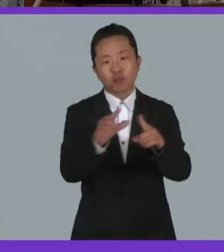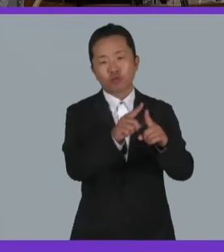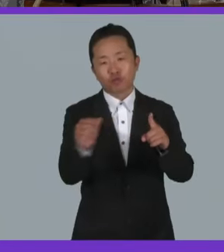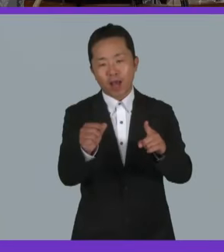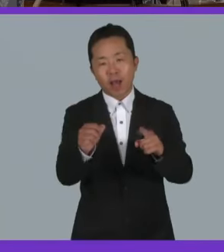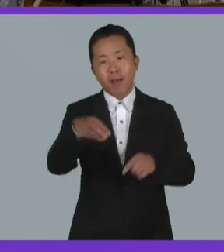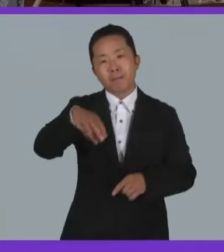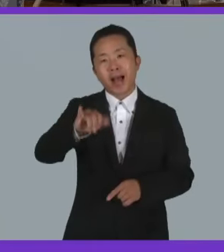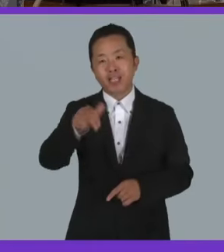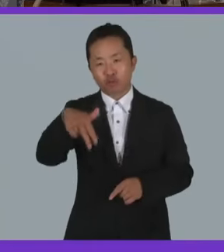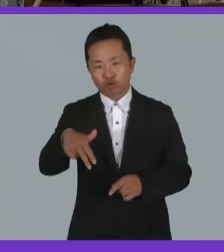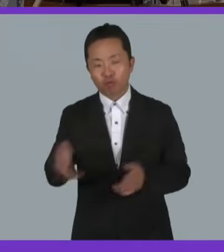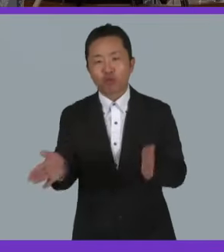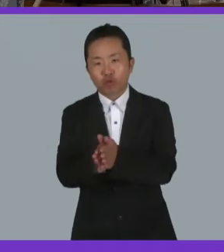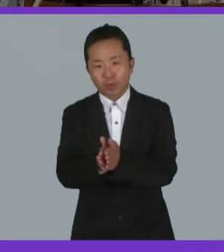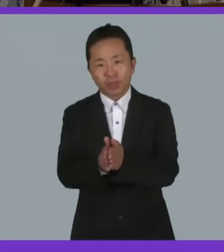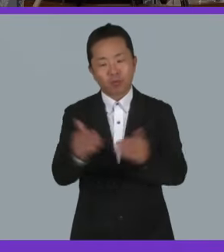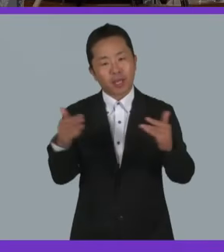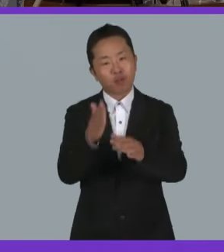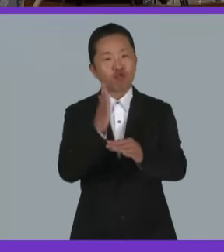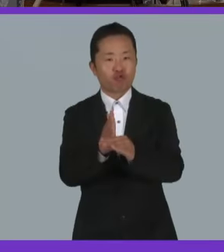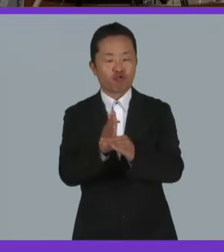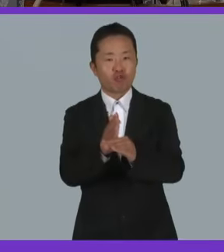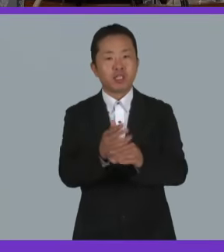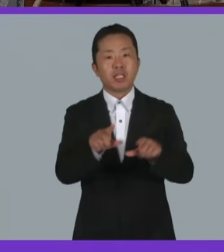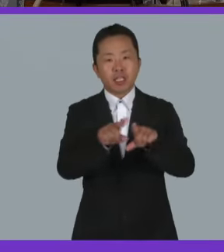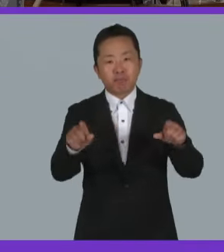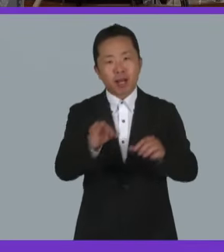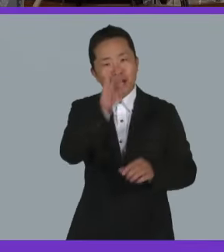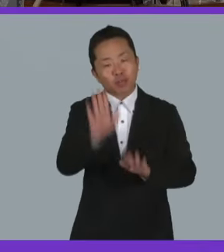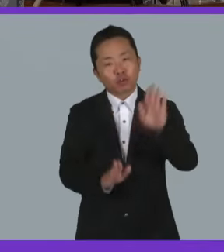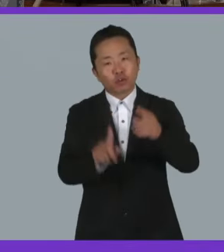ても検討中であり、一般観覧の状況を踏まえ